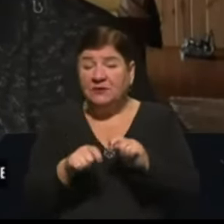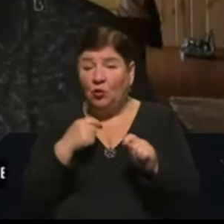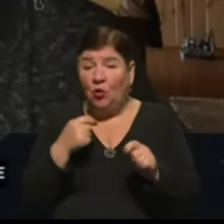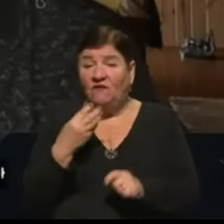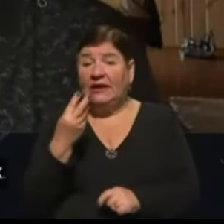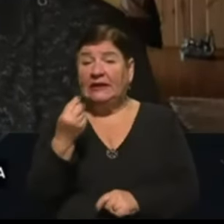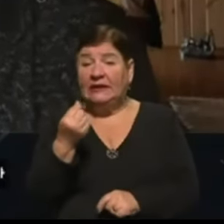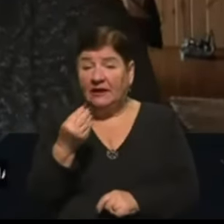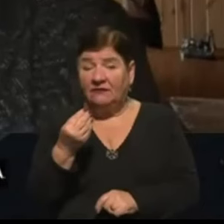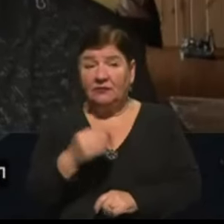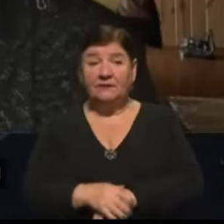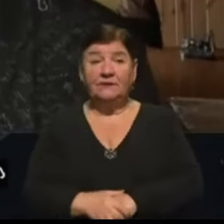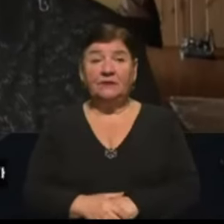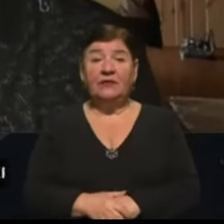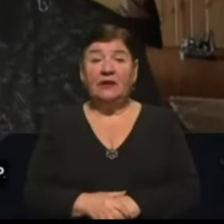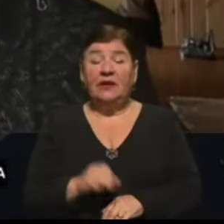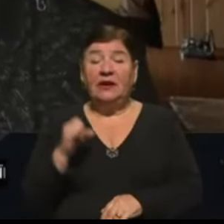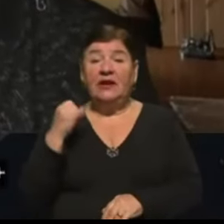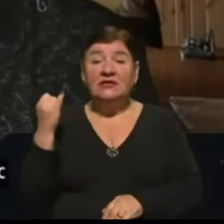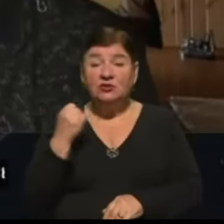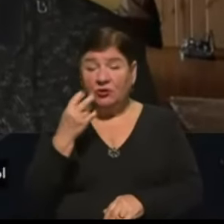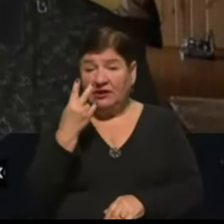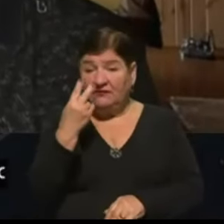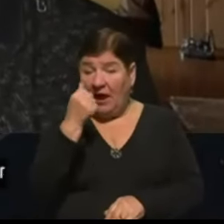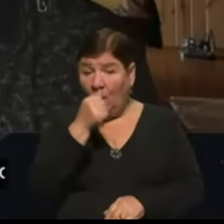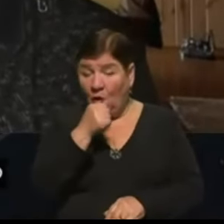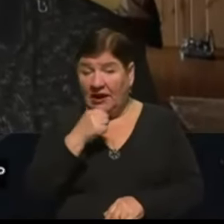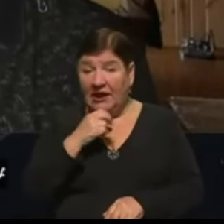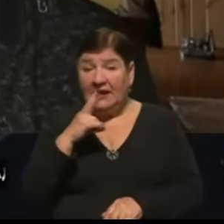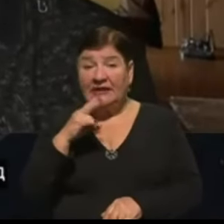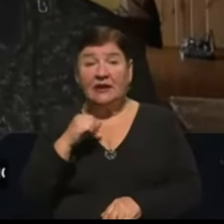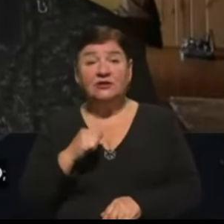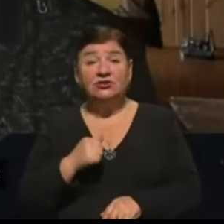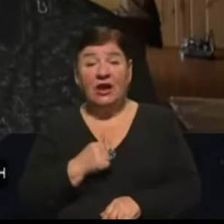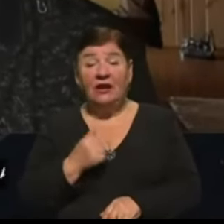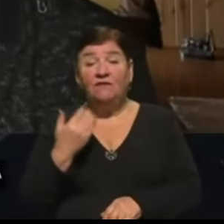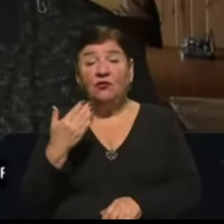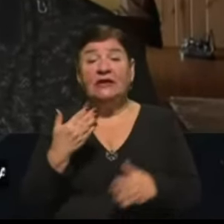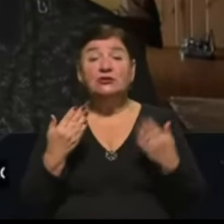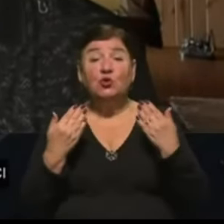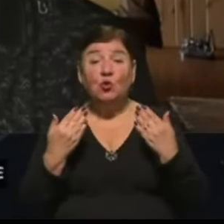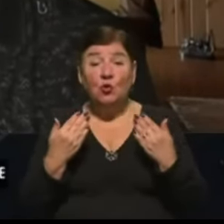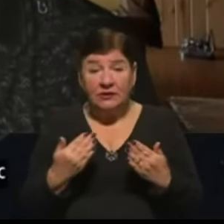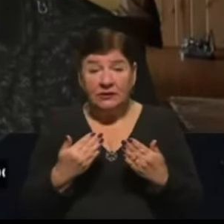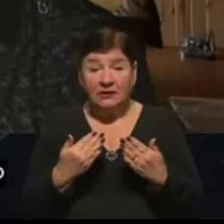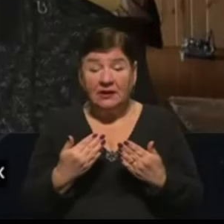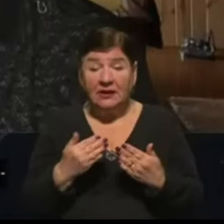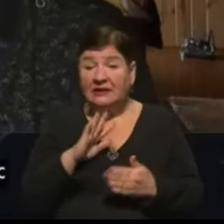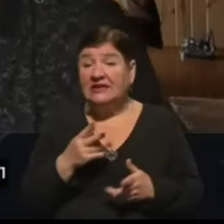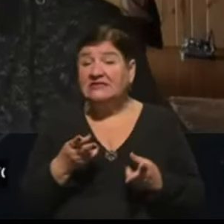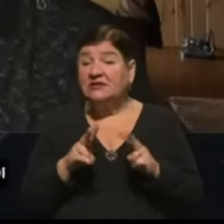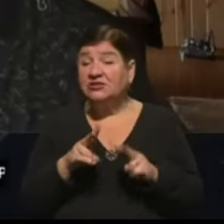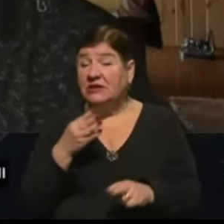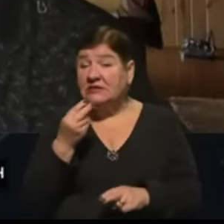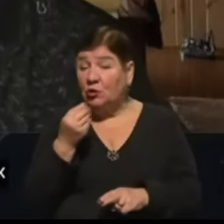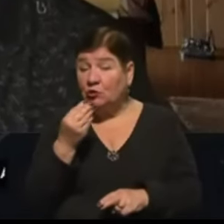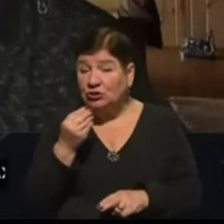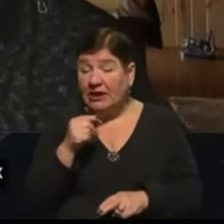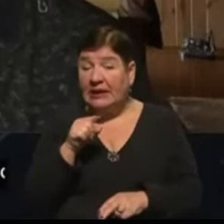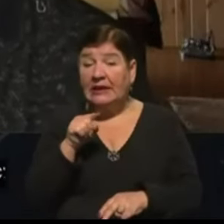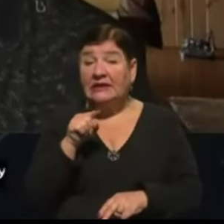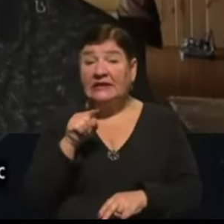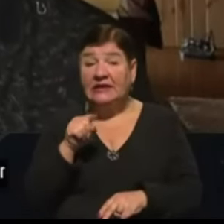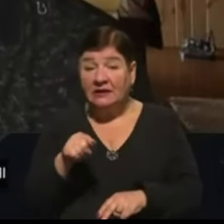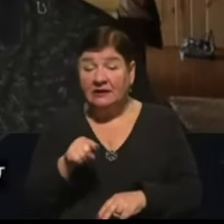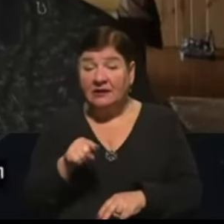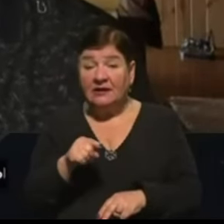тариф. Історія 2 роки там, на жаль, там. І вони сьогодні, по суті, в них не лишається грошей, бо їх